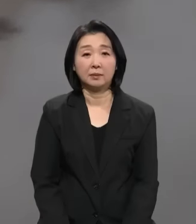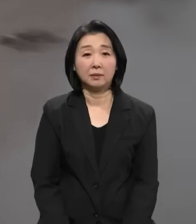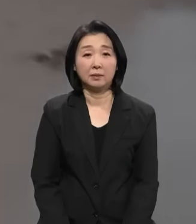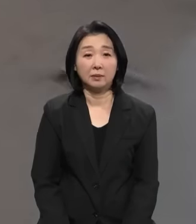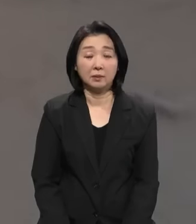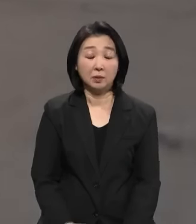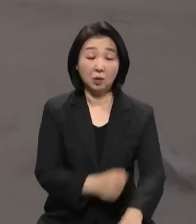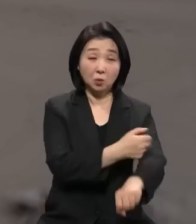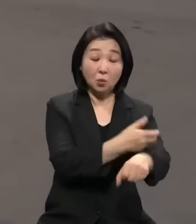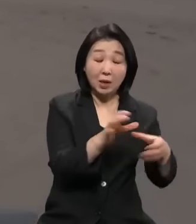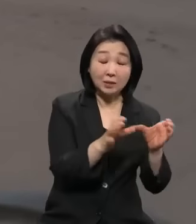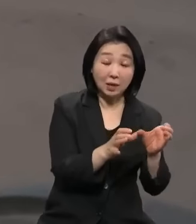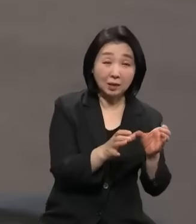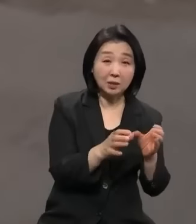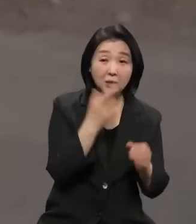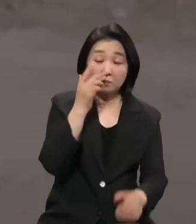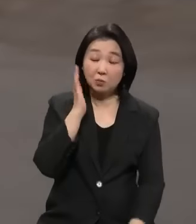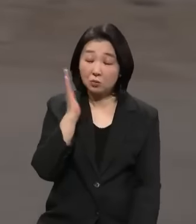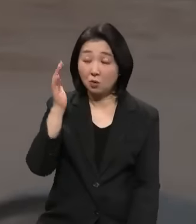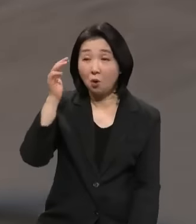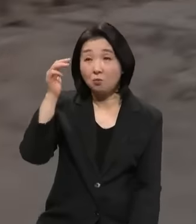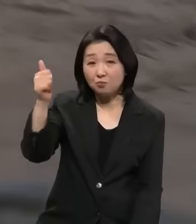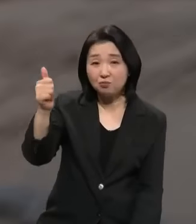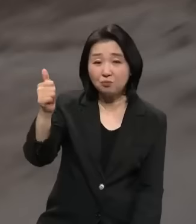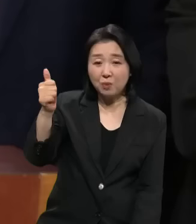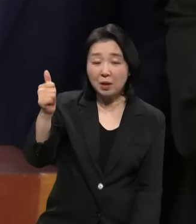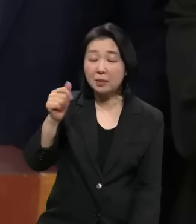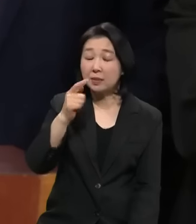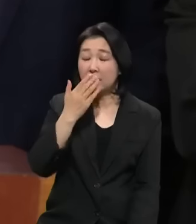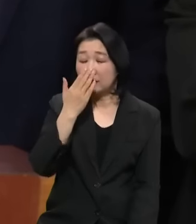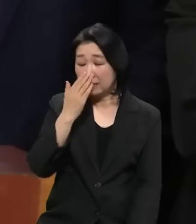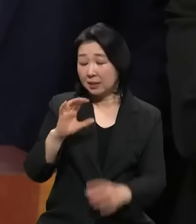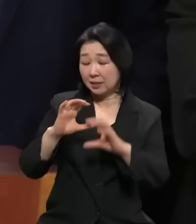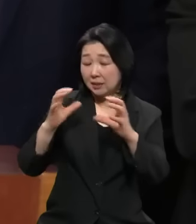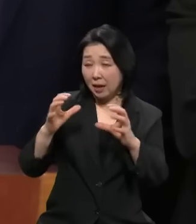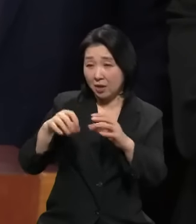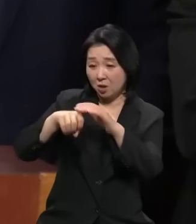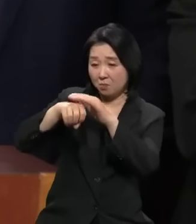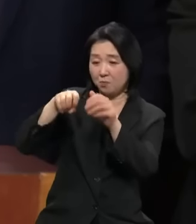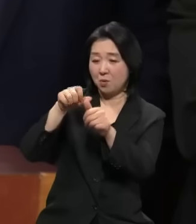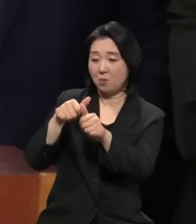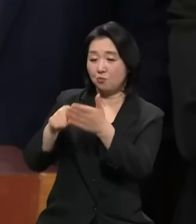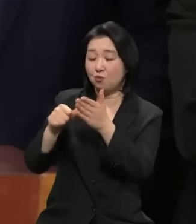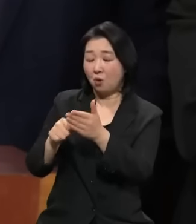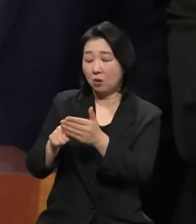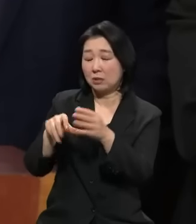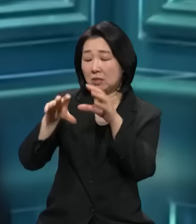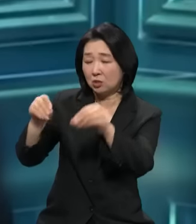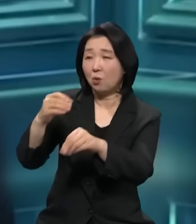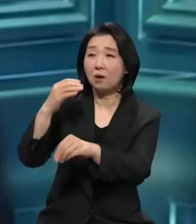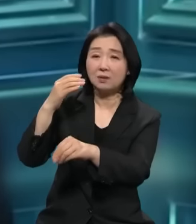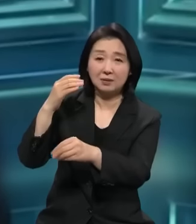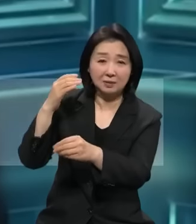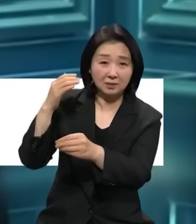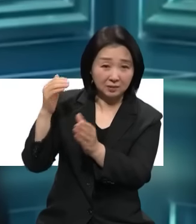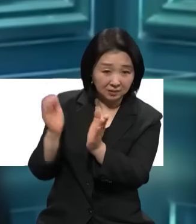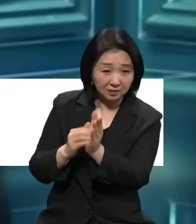공화당 바이든 정부가 이스라에 대한 폭탄 지원을 일시 중단한 것에 대해 비을 이어갔습니다